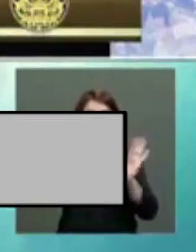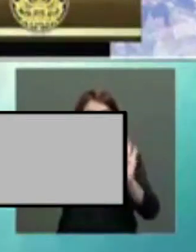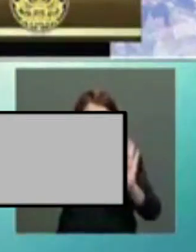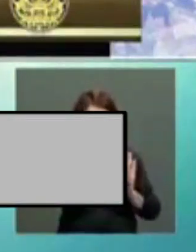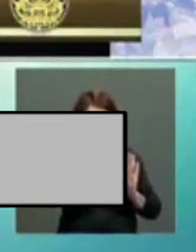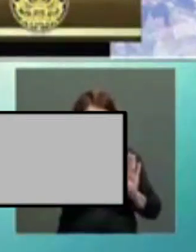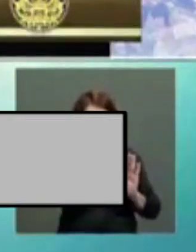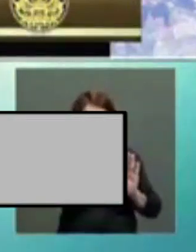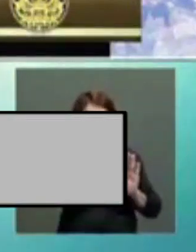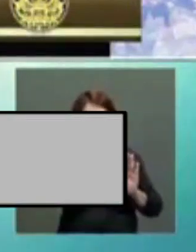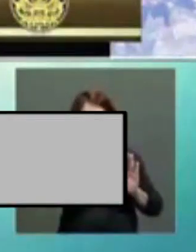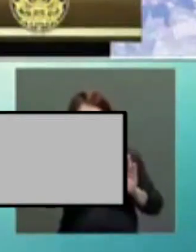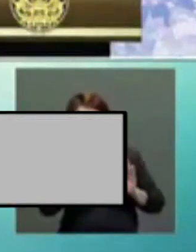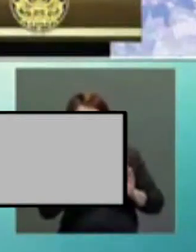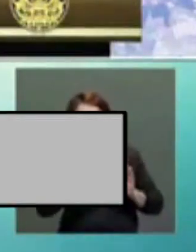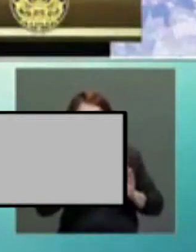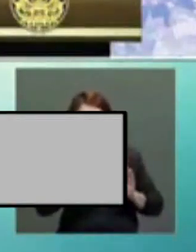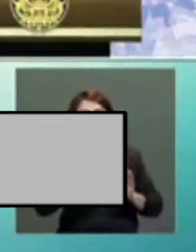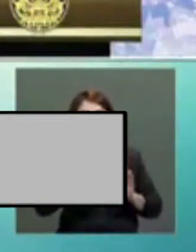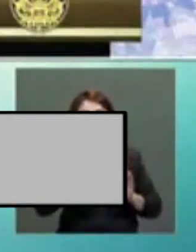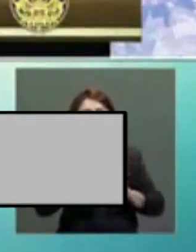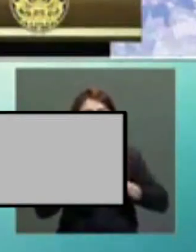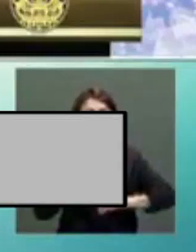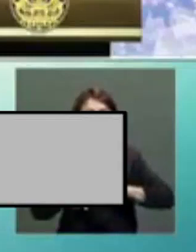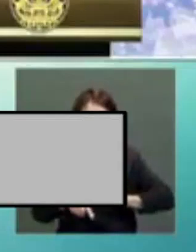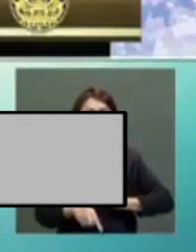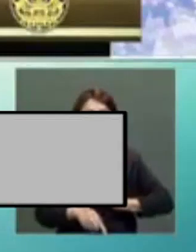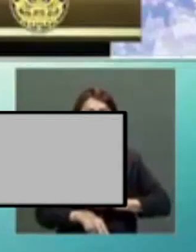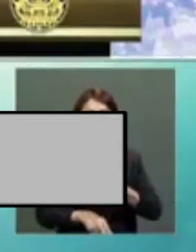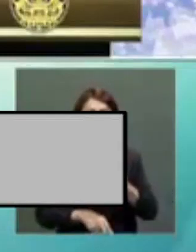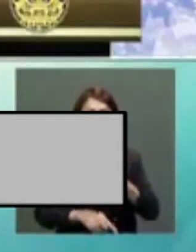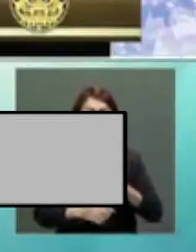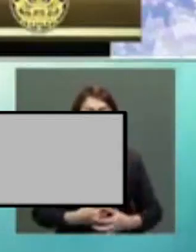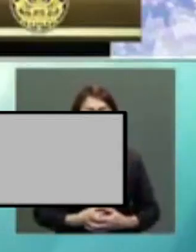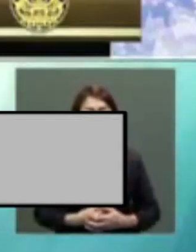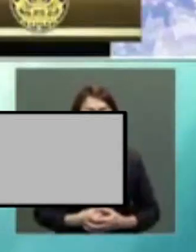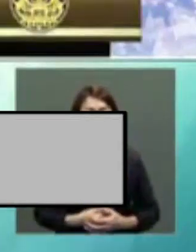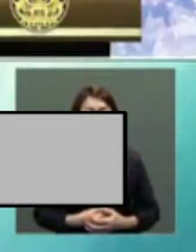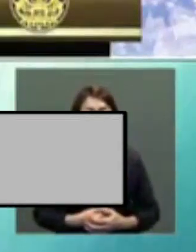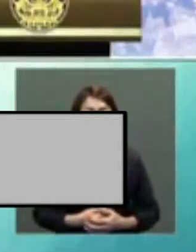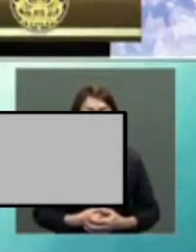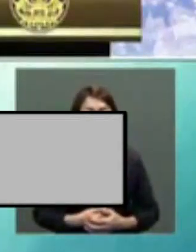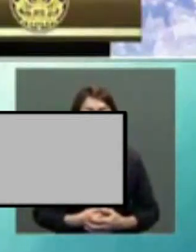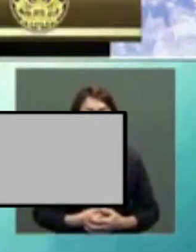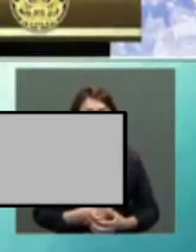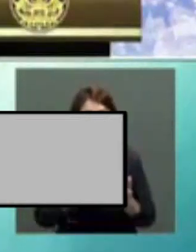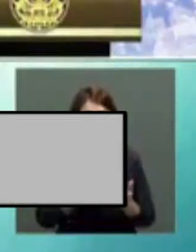ไปไม่ตรงไปข้างบนนะครับตอนนี้เป็นสิ่งที่เราพึงพอใจครับก็ไป